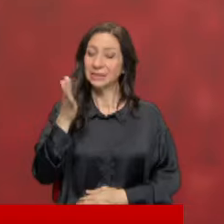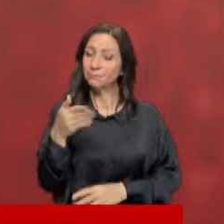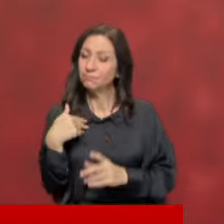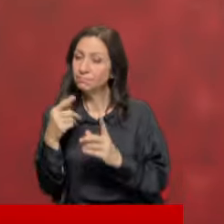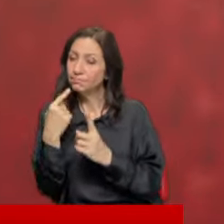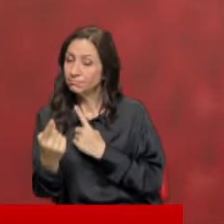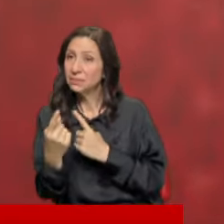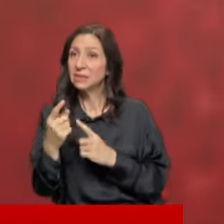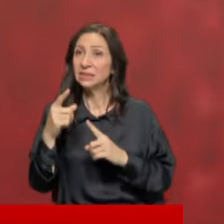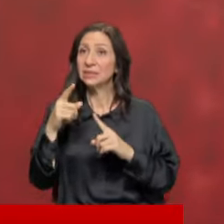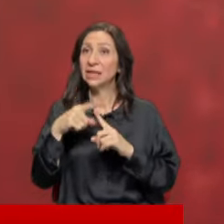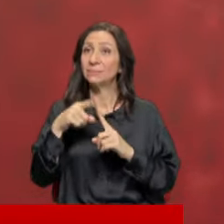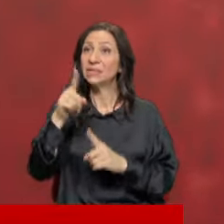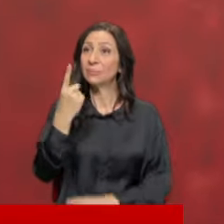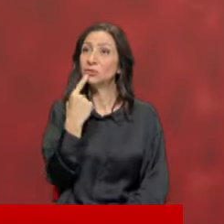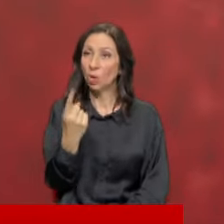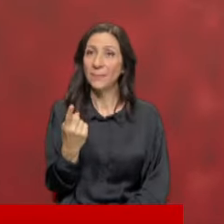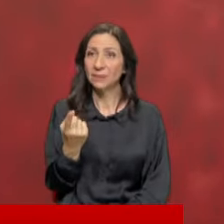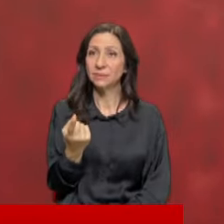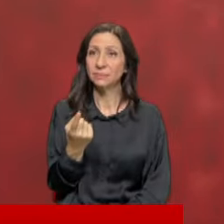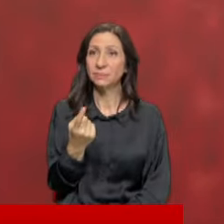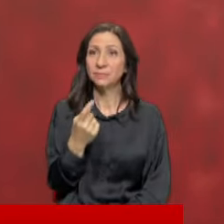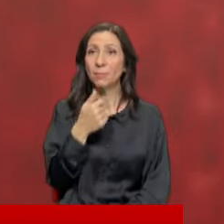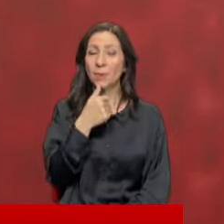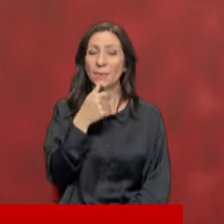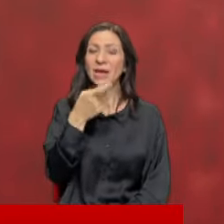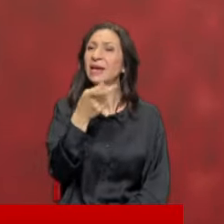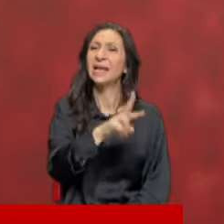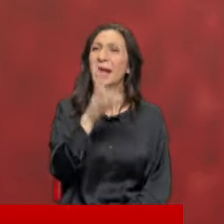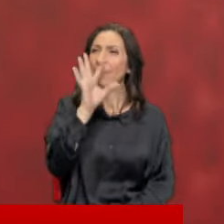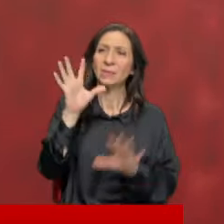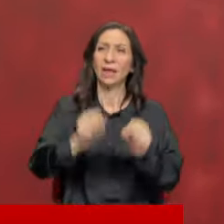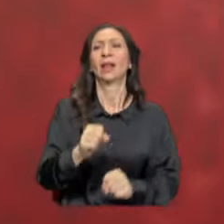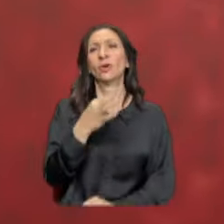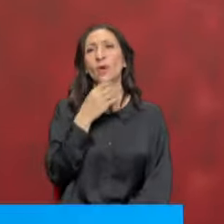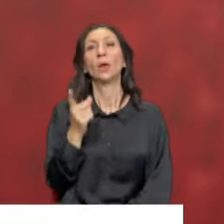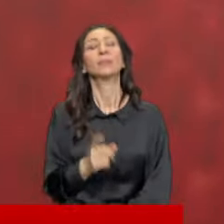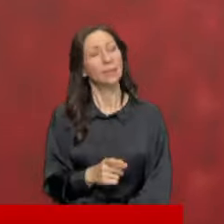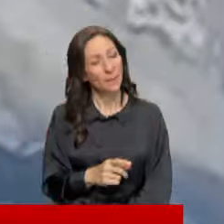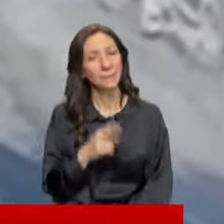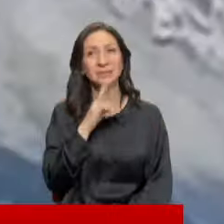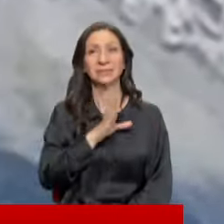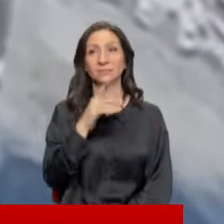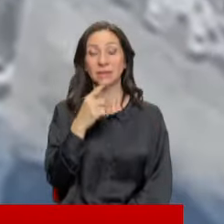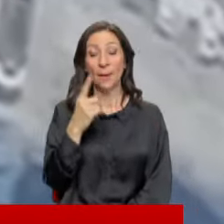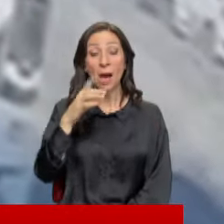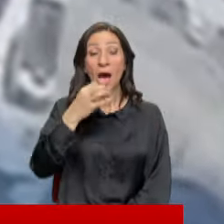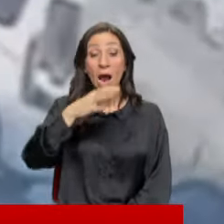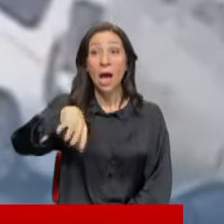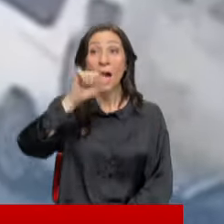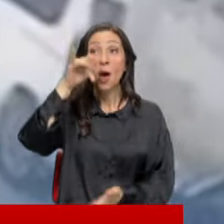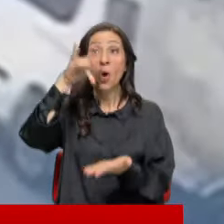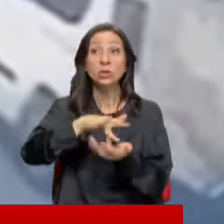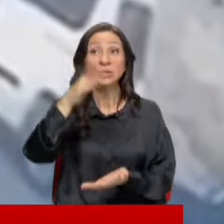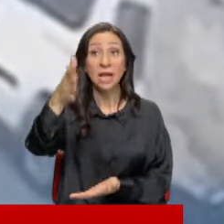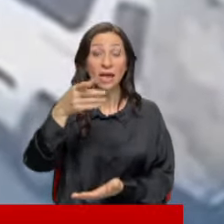ki, Tayyip dedi, sana bir şey söyleyebilir miyim dedi. Babamın katillerini yakalar mısın dedi. O da tamam kızım dedi. Başkentin orta yerinde